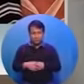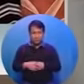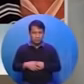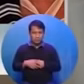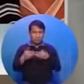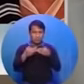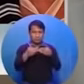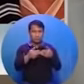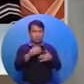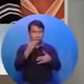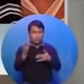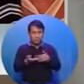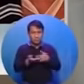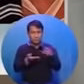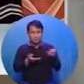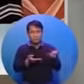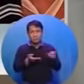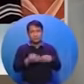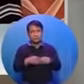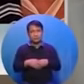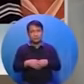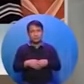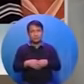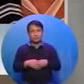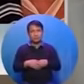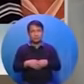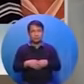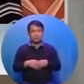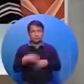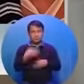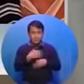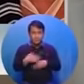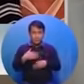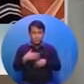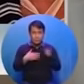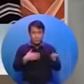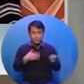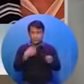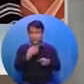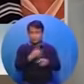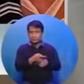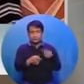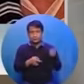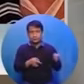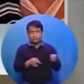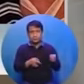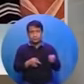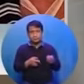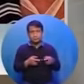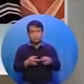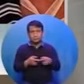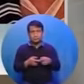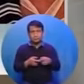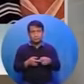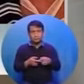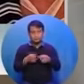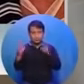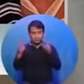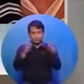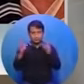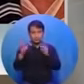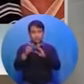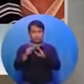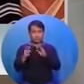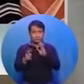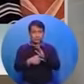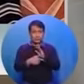Itutuloy ko pa rin po, Sir Rafi. Itutuloy mo yung kaso? Kakaso mo namin mo? Magtawag na tayo ng abogado, nakaready lang, just